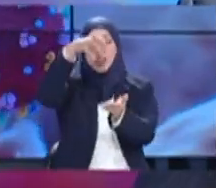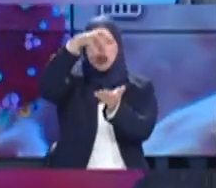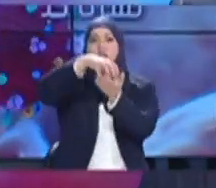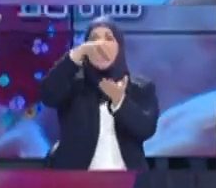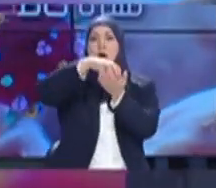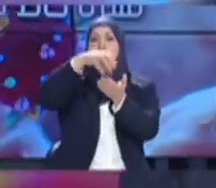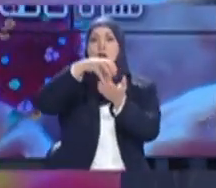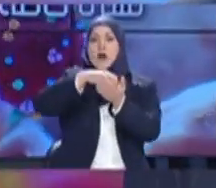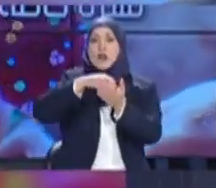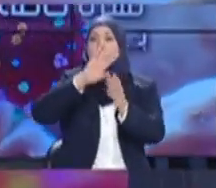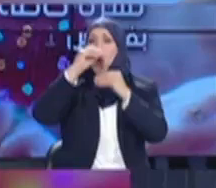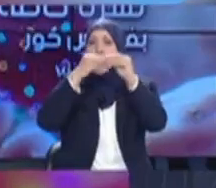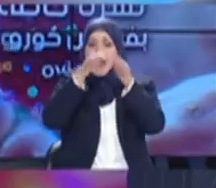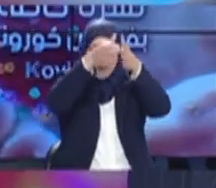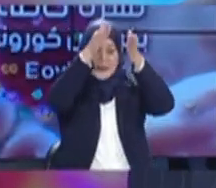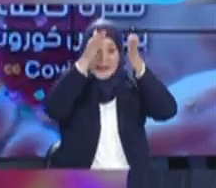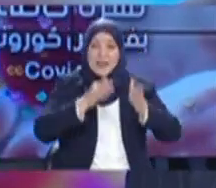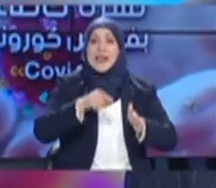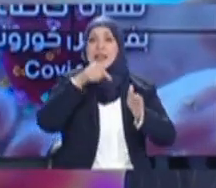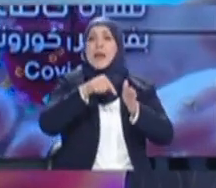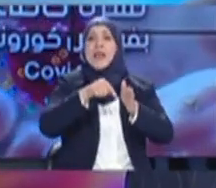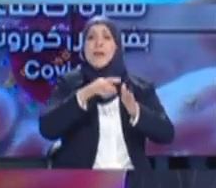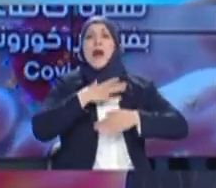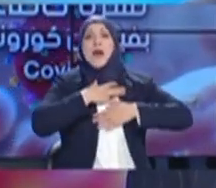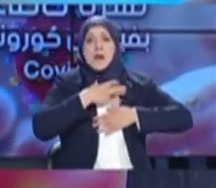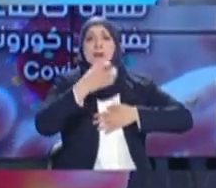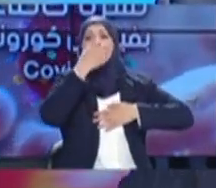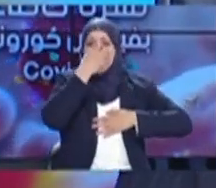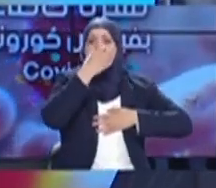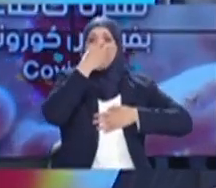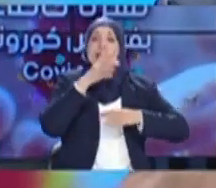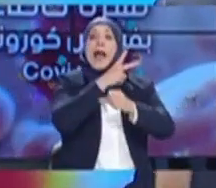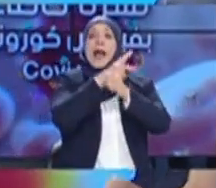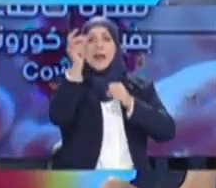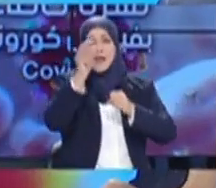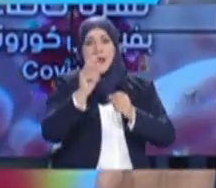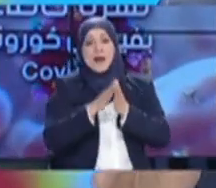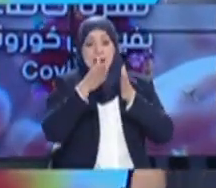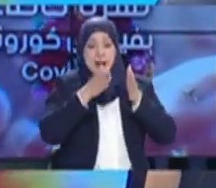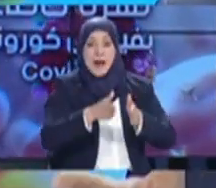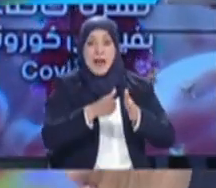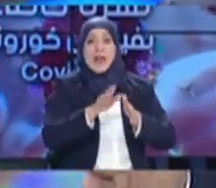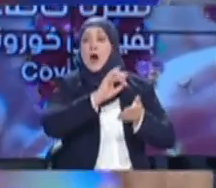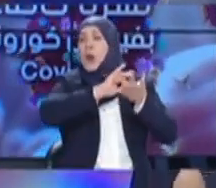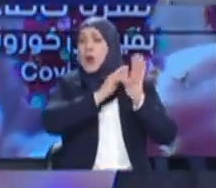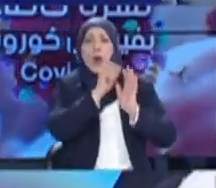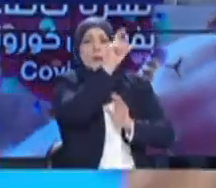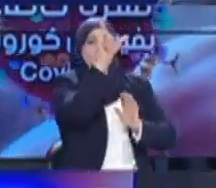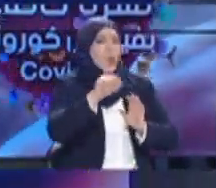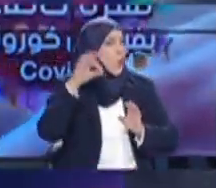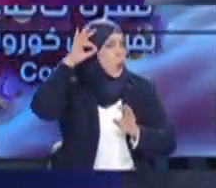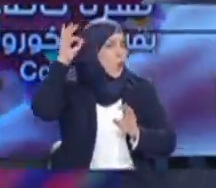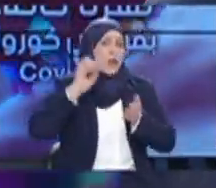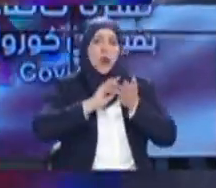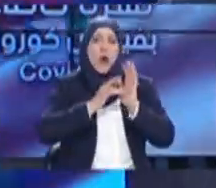والا للقسم المعد للانعاش نتاع المرضى هذوم. وباقي على صعيد وطني الاختيار بالنسبه